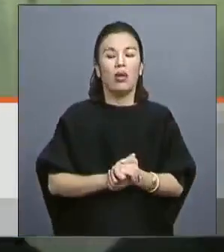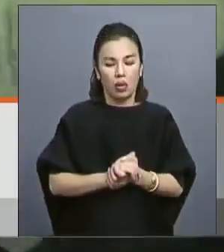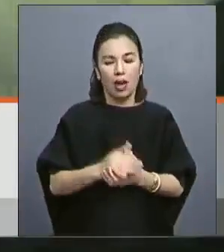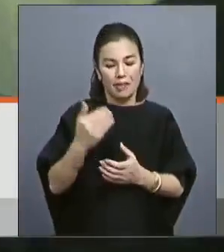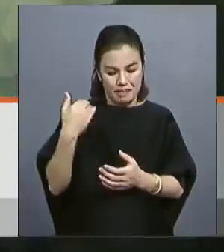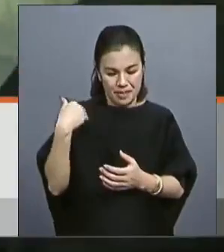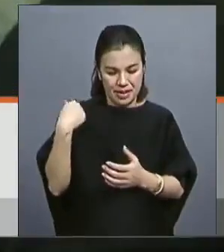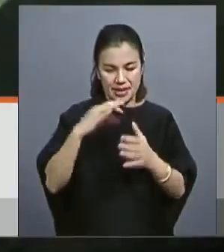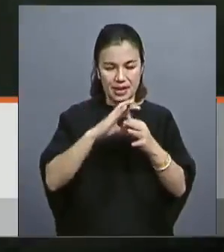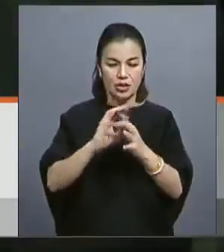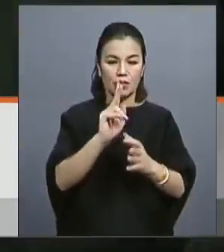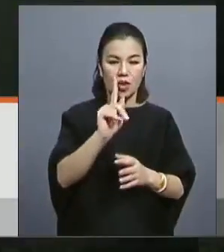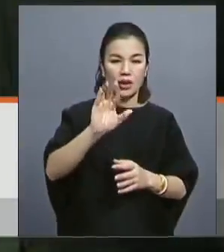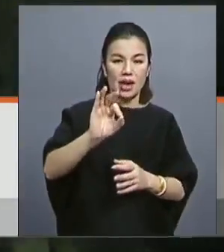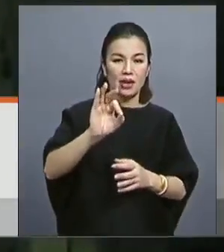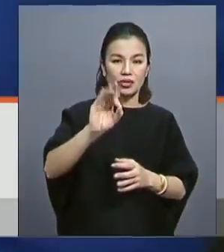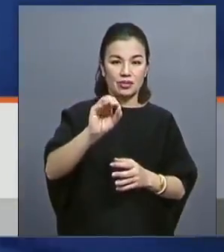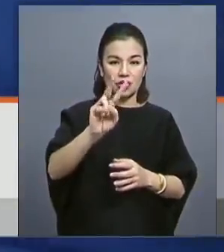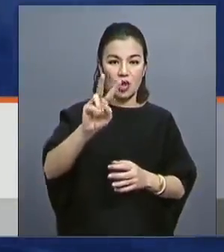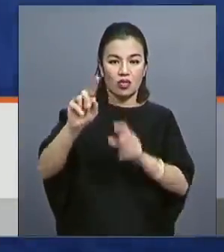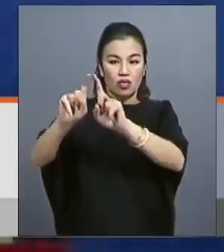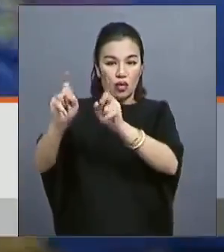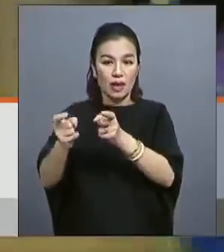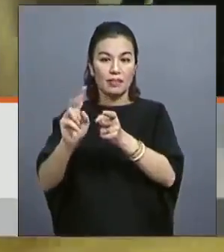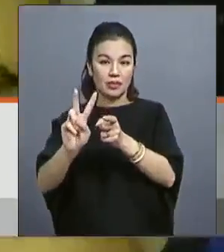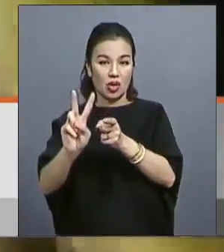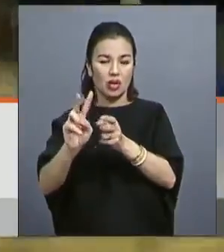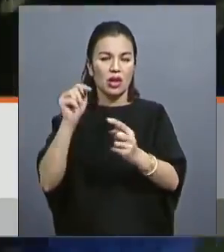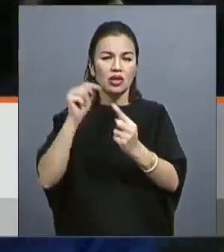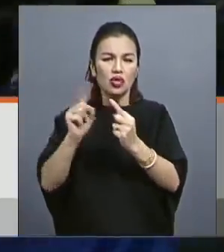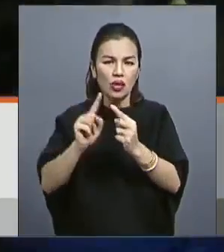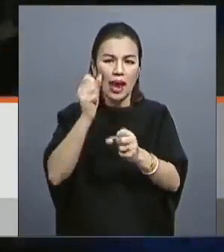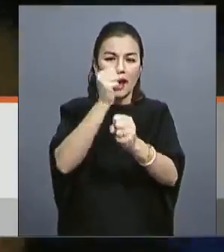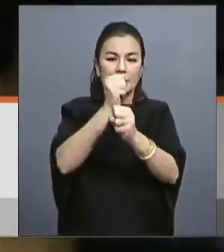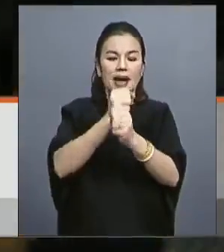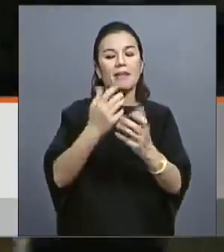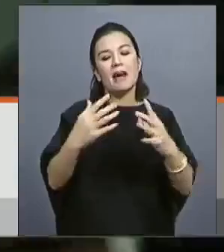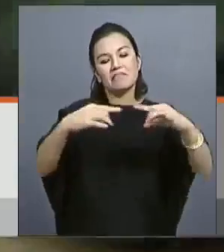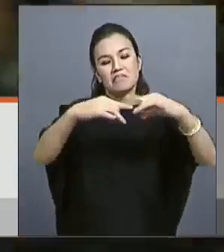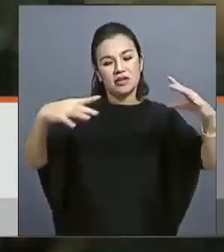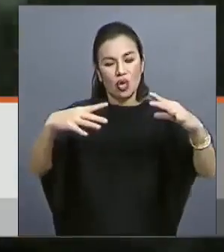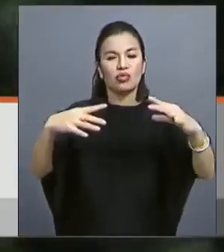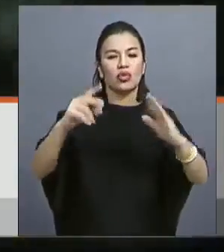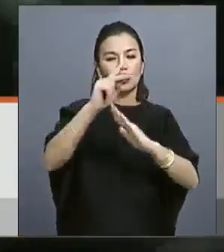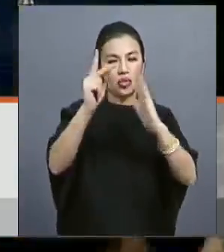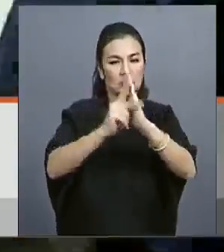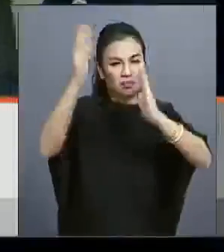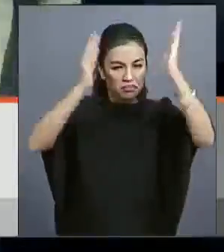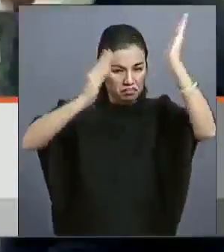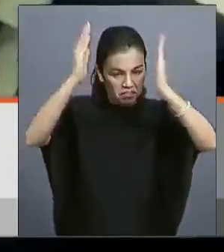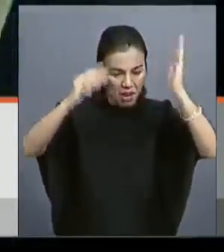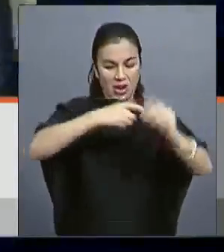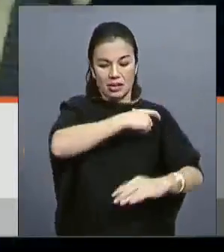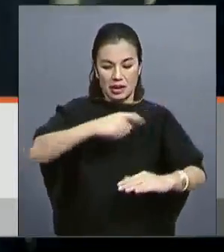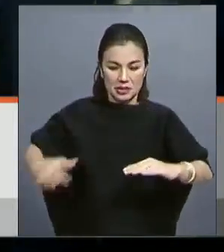มาตรา 92ง 2ฐานกระทำการอันเป็นปฏิปักษ์ต่อการปกครองในระบอบประชาธิปไตยอันมีพระมหากษัตริย์เป็น